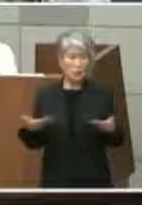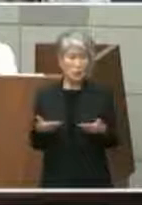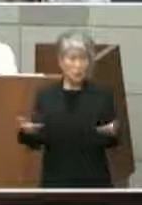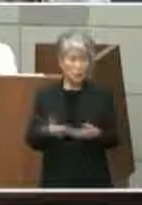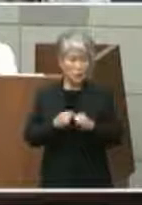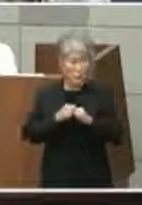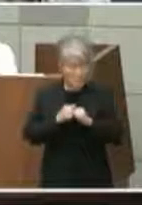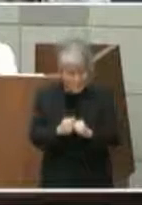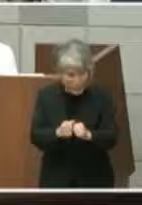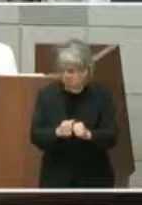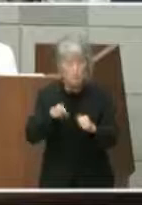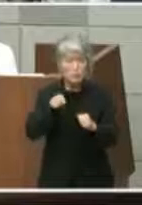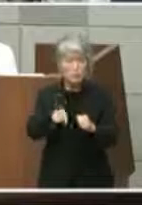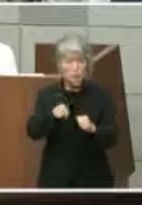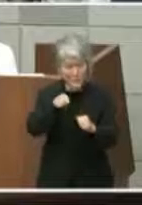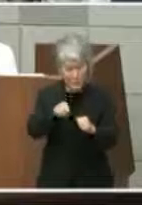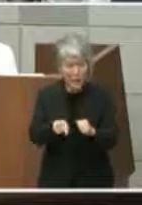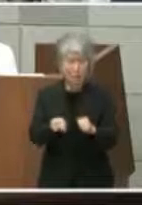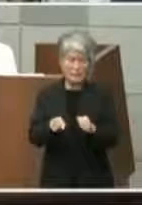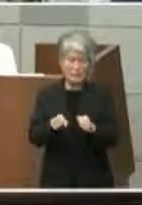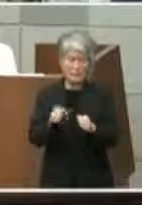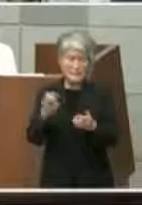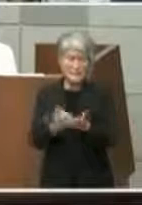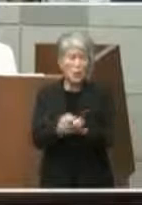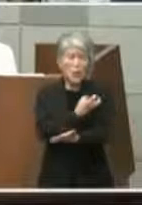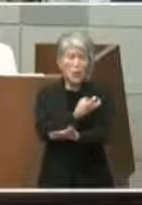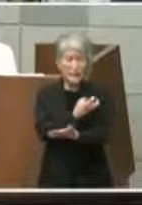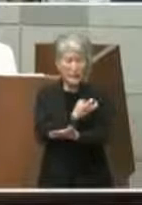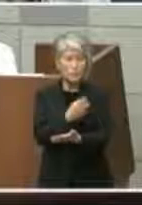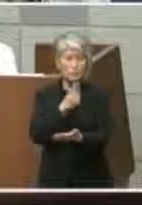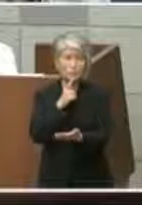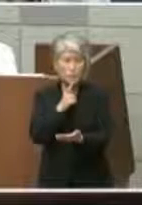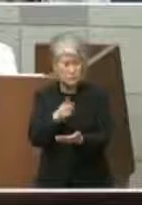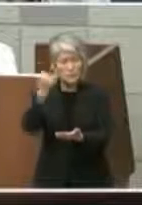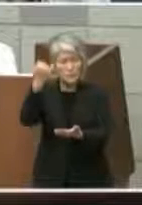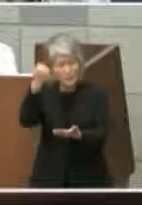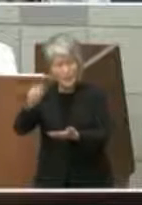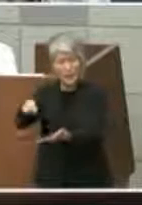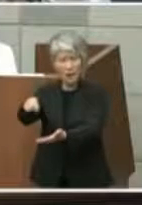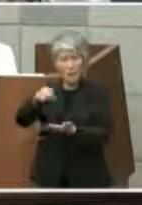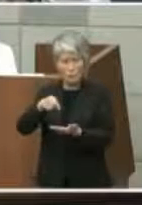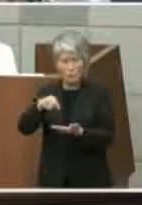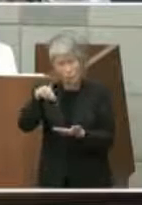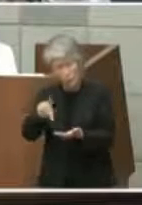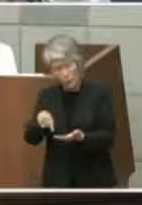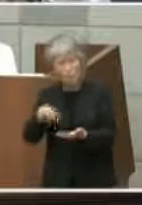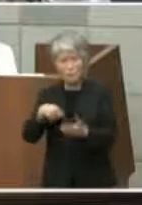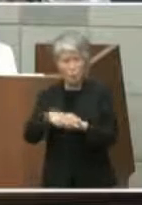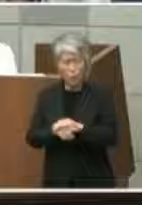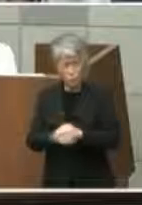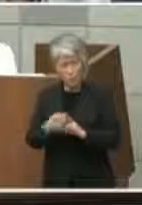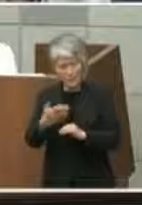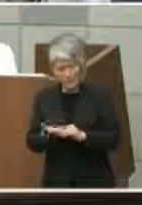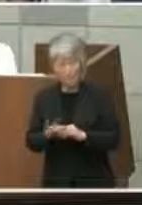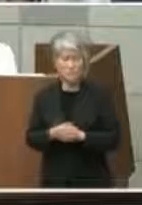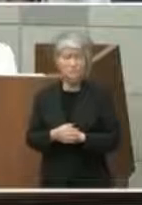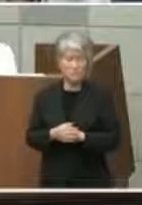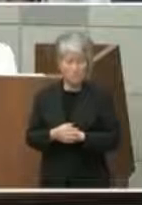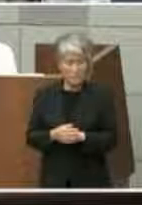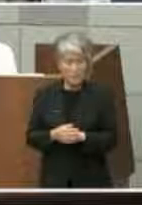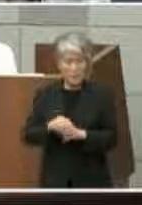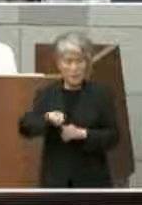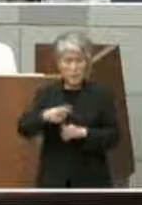、そんな意見が出るのか全く理解できない議論が百条委員会でずっと展開されてるんですけども、これはあの